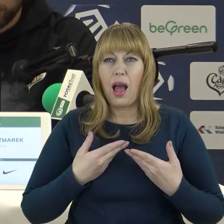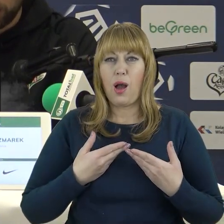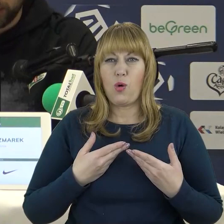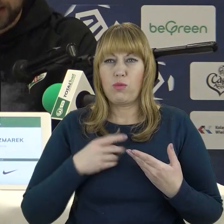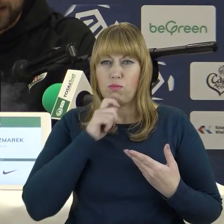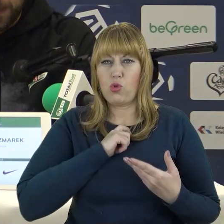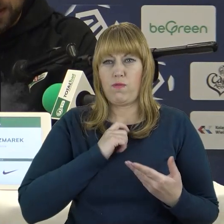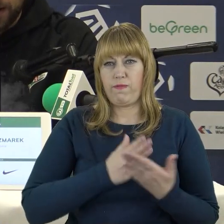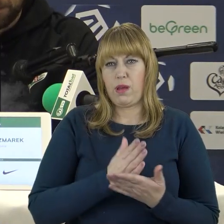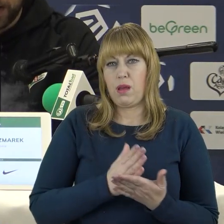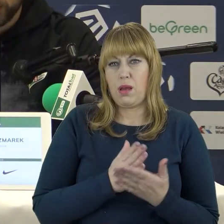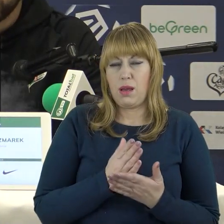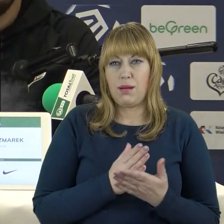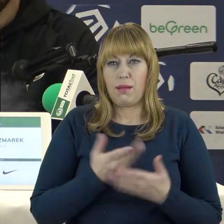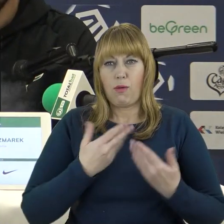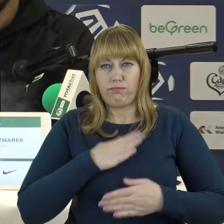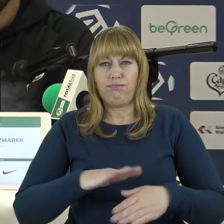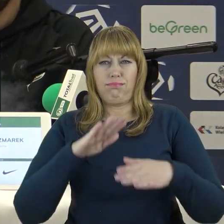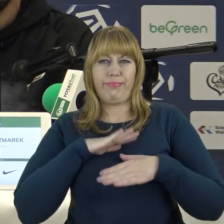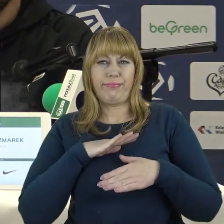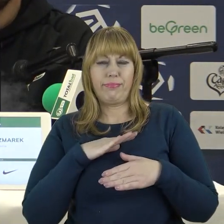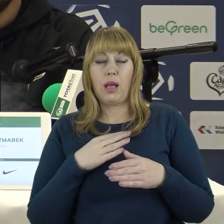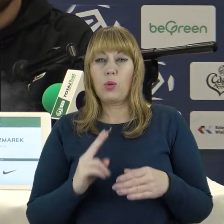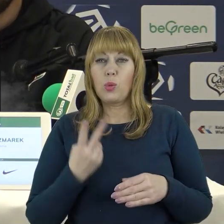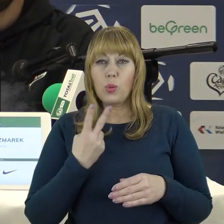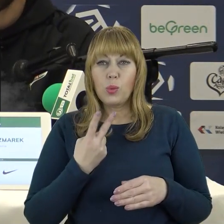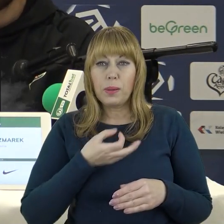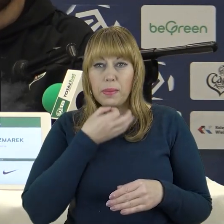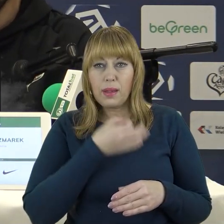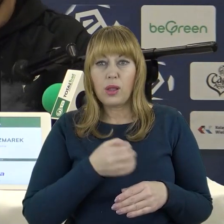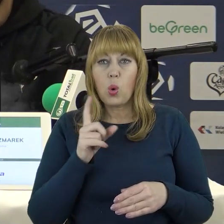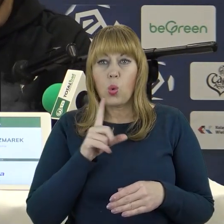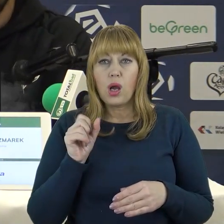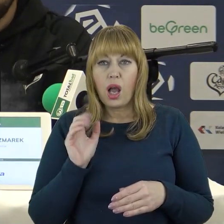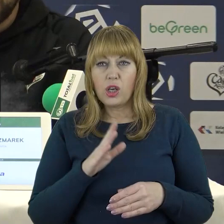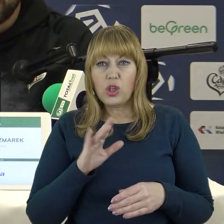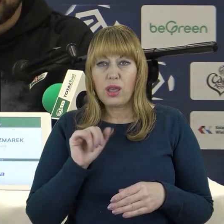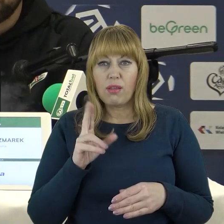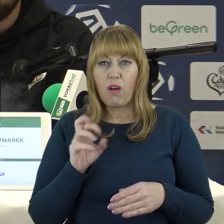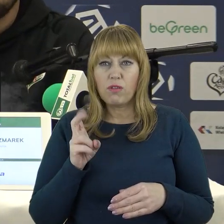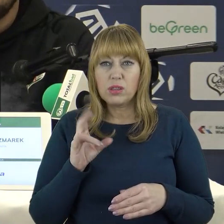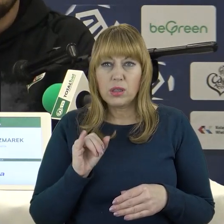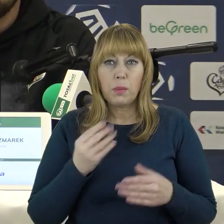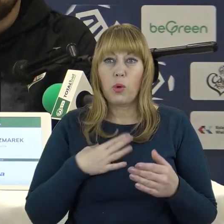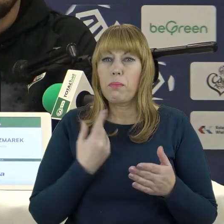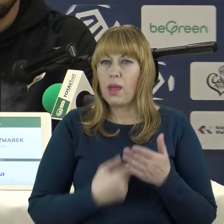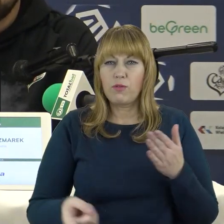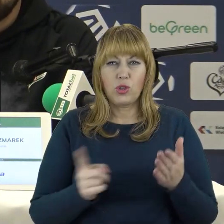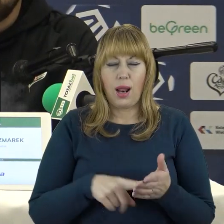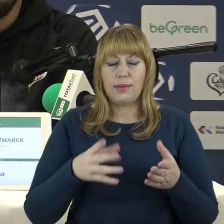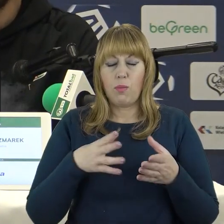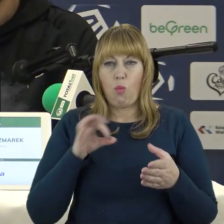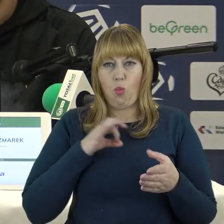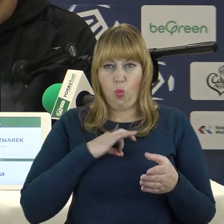zespołowi. A co do pana drugiego pytania, to tak. Łukasz Jankowski dzisiaj był po raz pierwszy z nami.